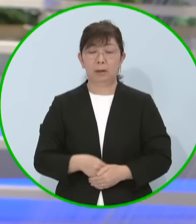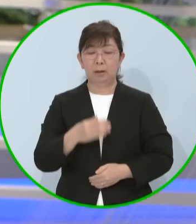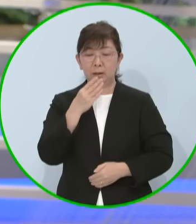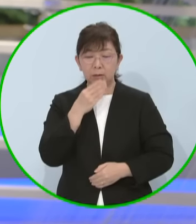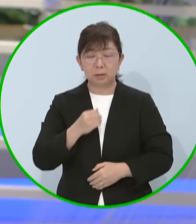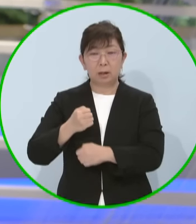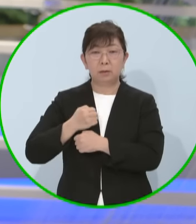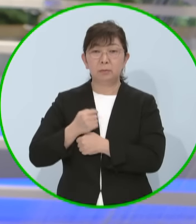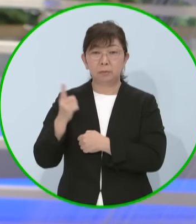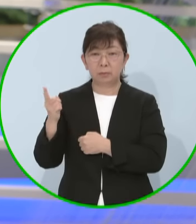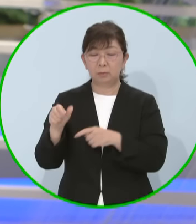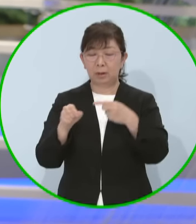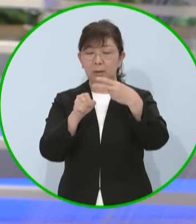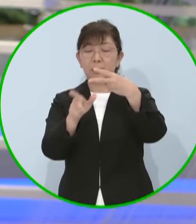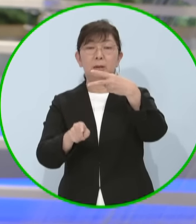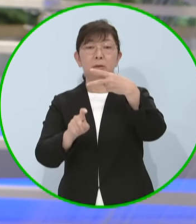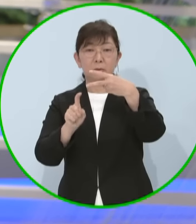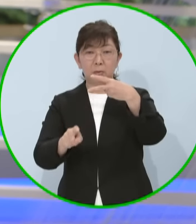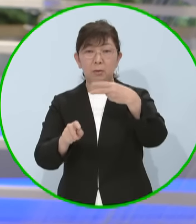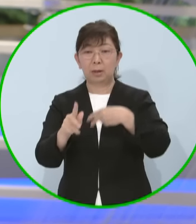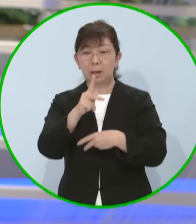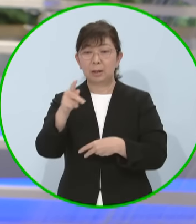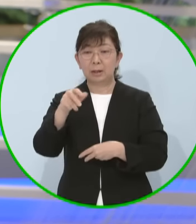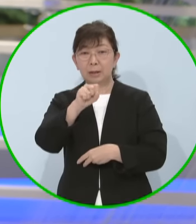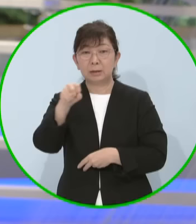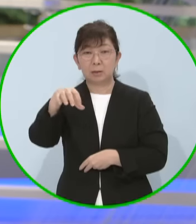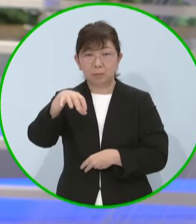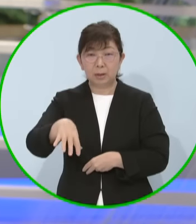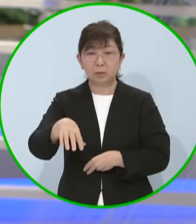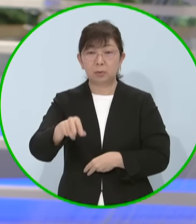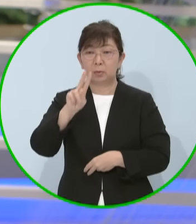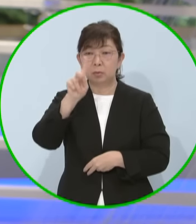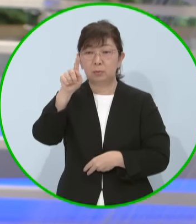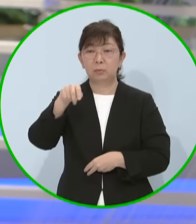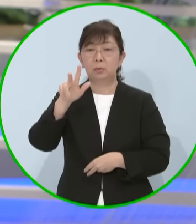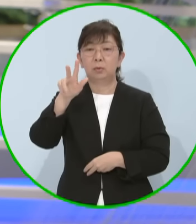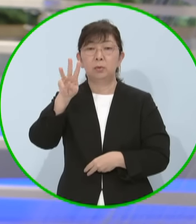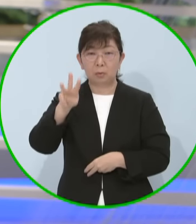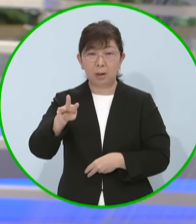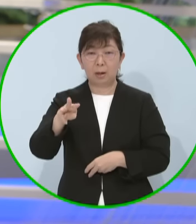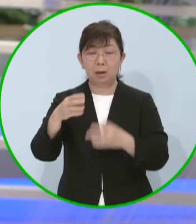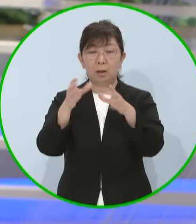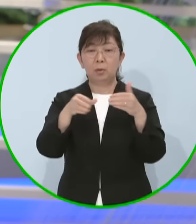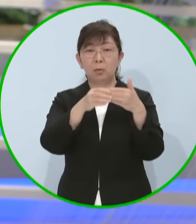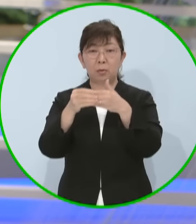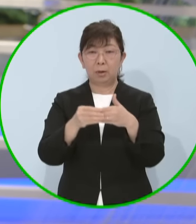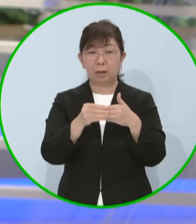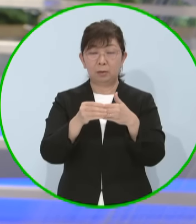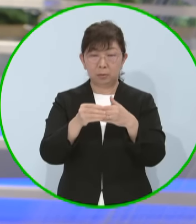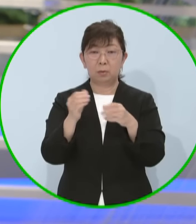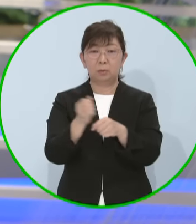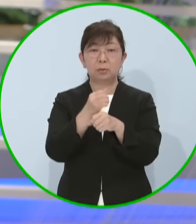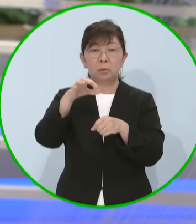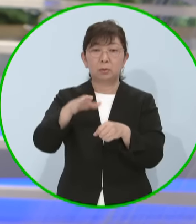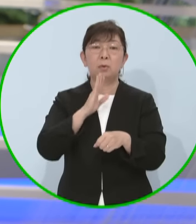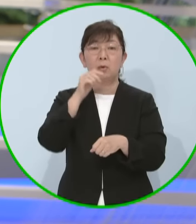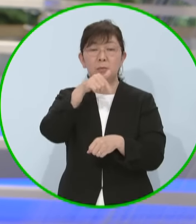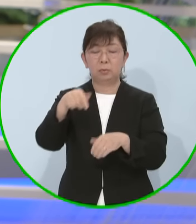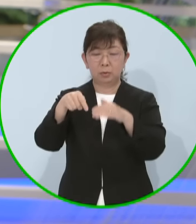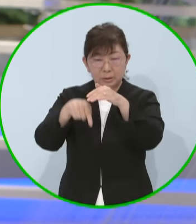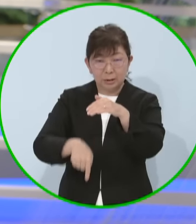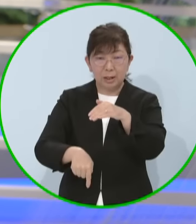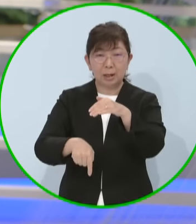イスラエル軍は10日ガザ市にあるウルは国連パレスチナ難民救済事業機関の本部の地下で